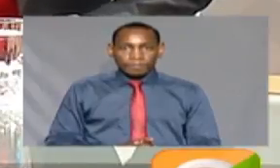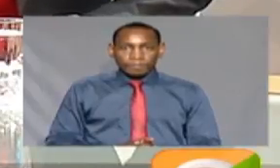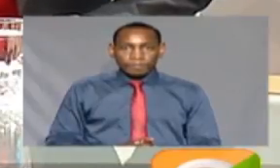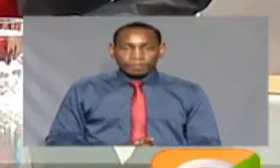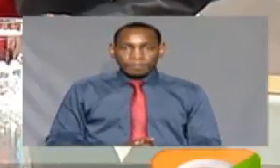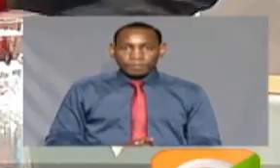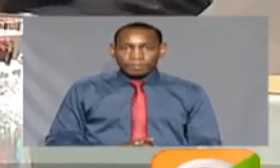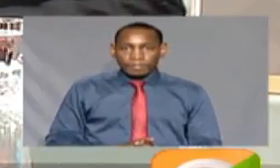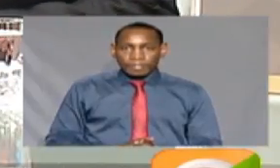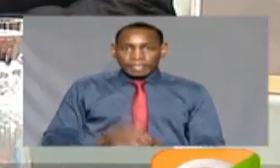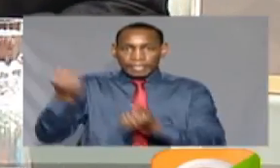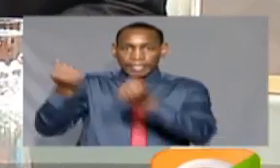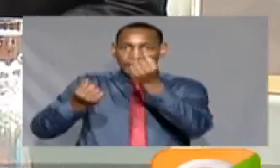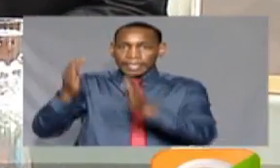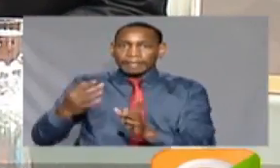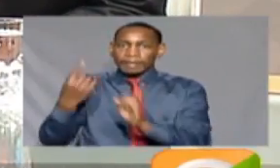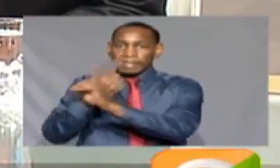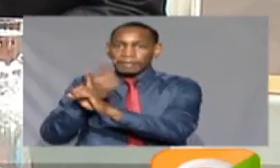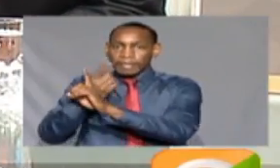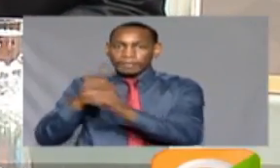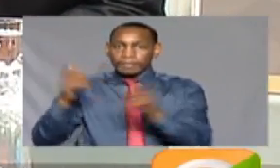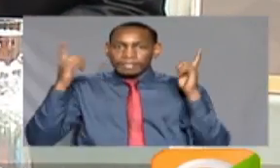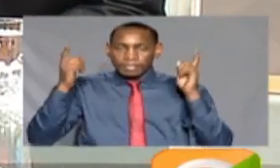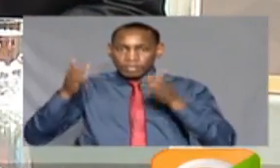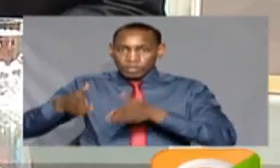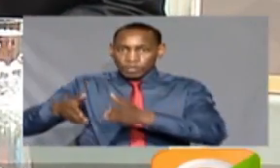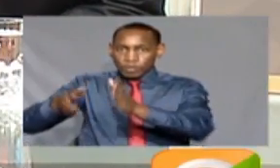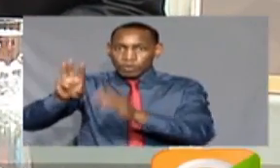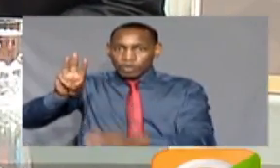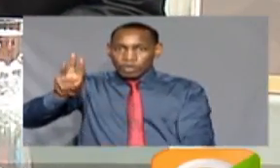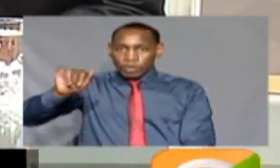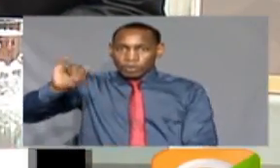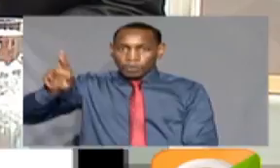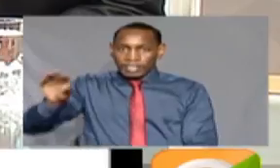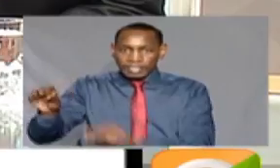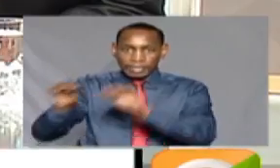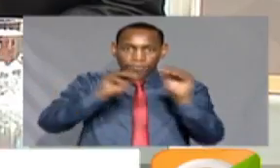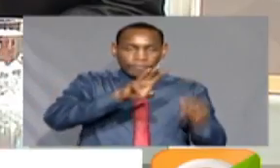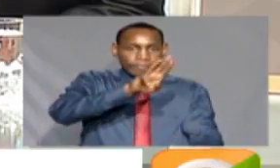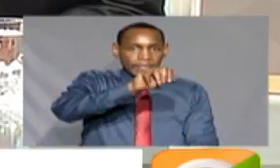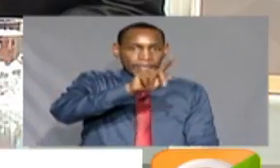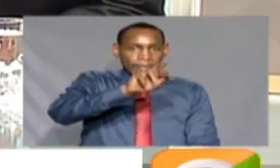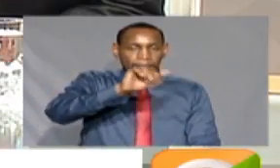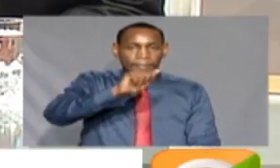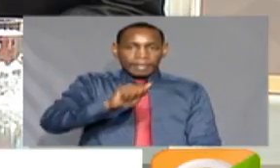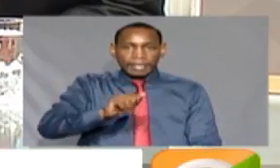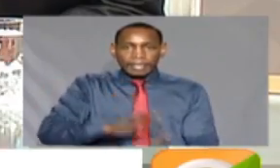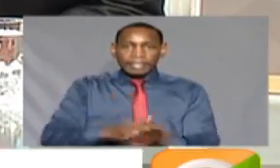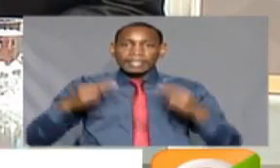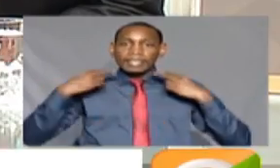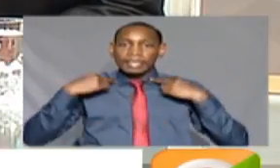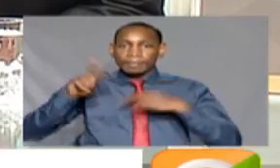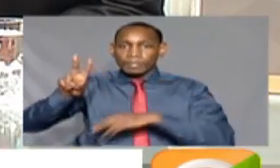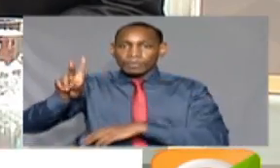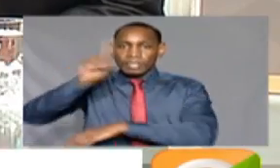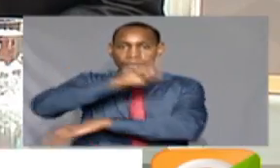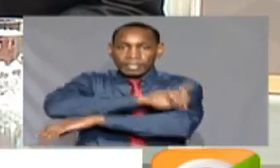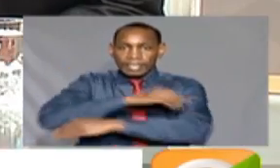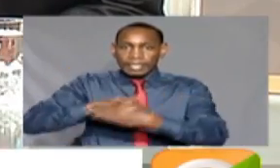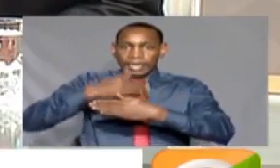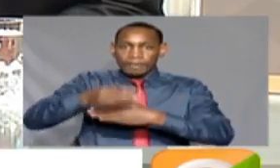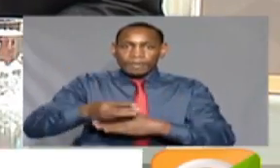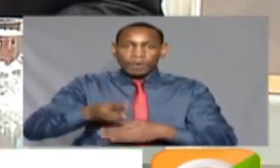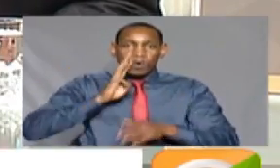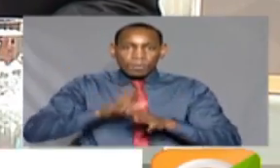Na tukiendelea mbele kwa madereva kadhaa wa malori katika barabara ya Wajir kuelekea Mandera wamekwama kwa siku 21 sasa baada ya mafuriko